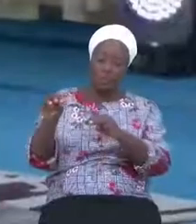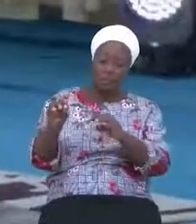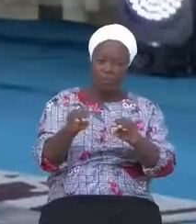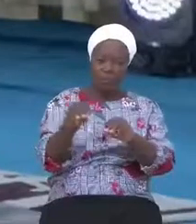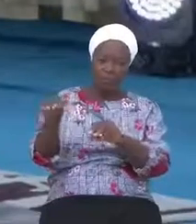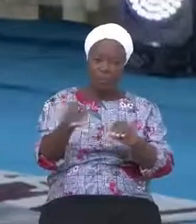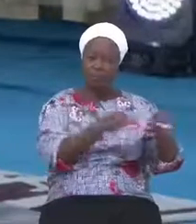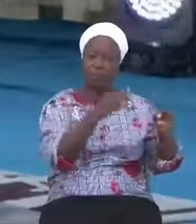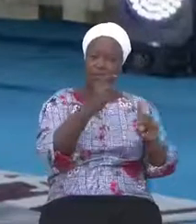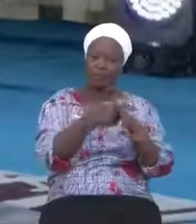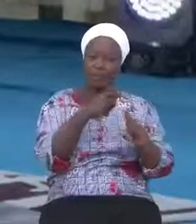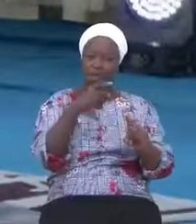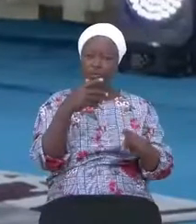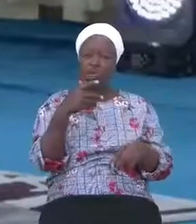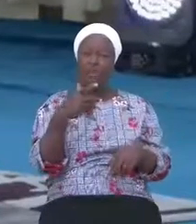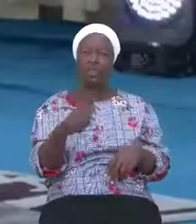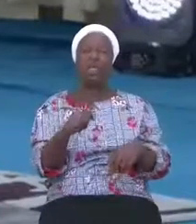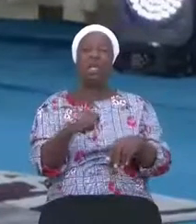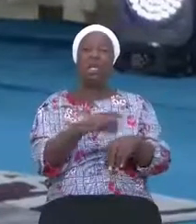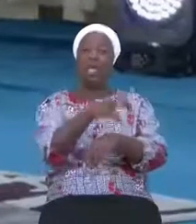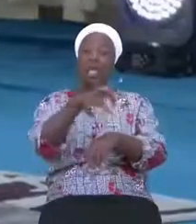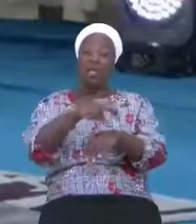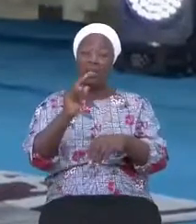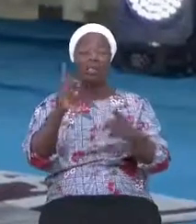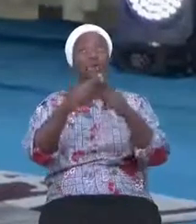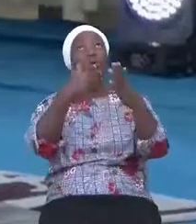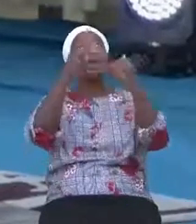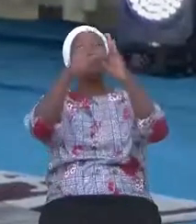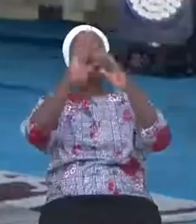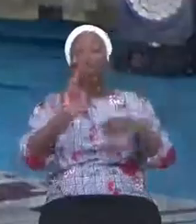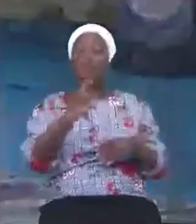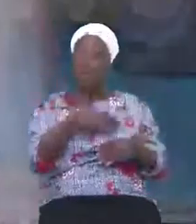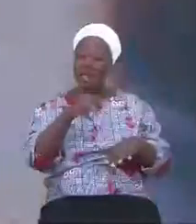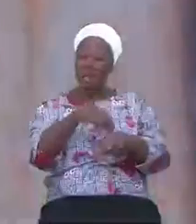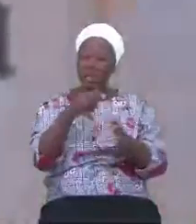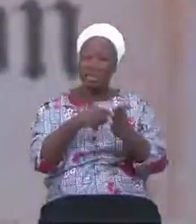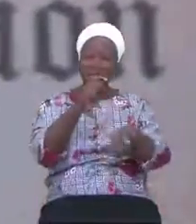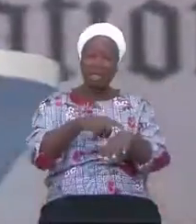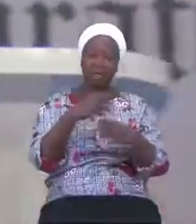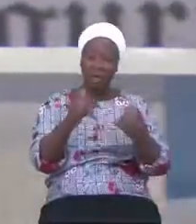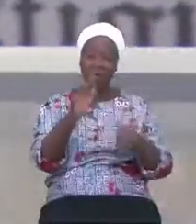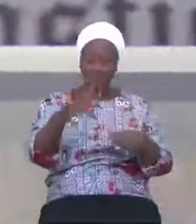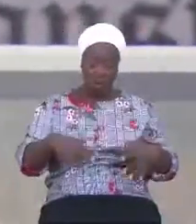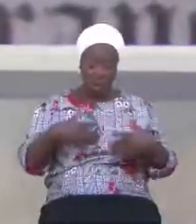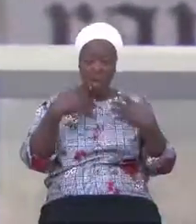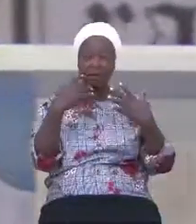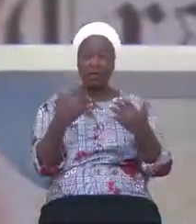nous montre que nous passerons du terrestre au céleste. En ce moment, votre vie